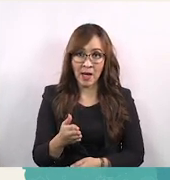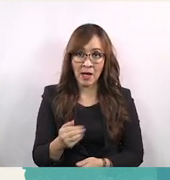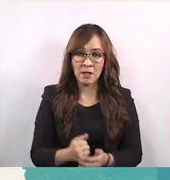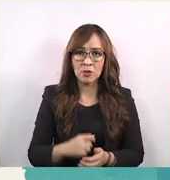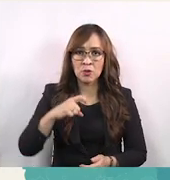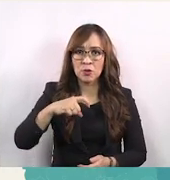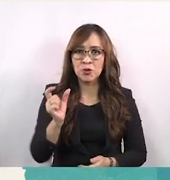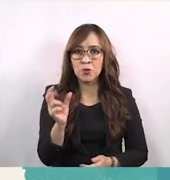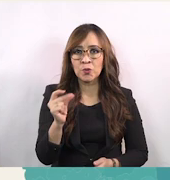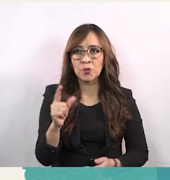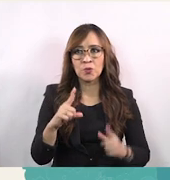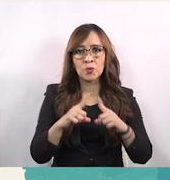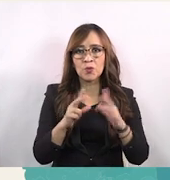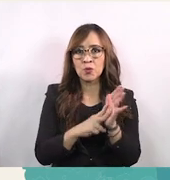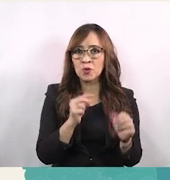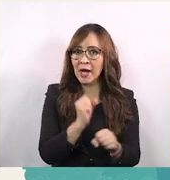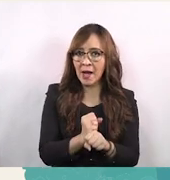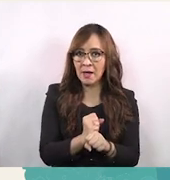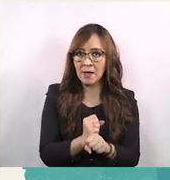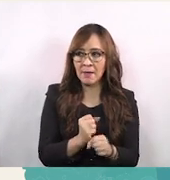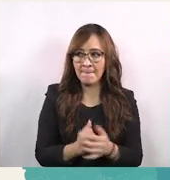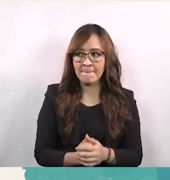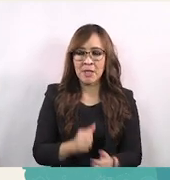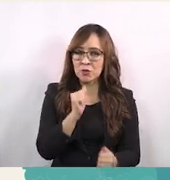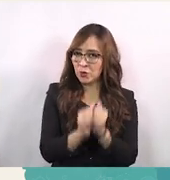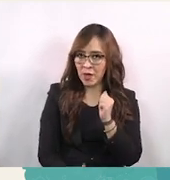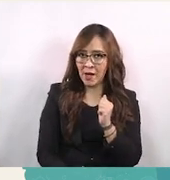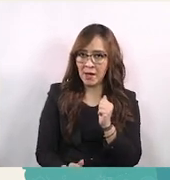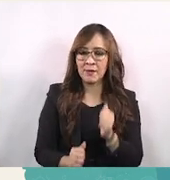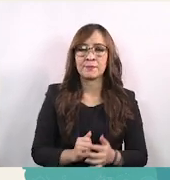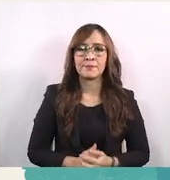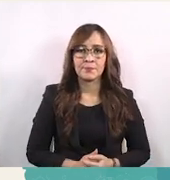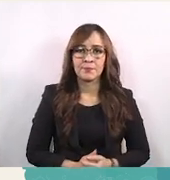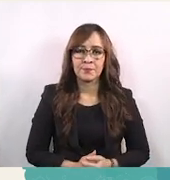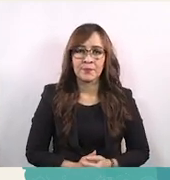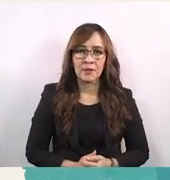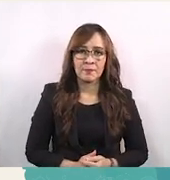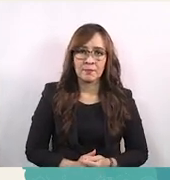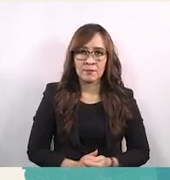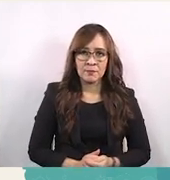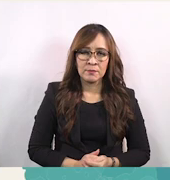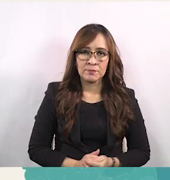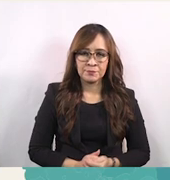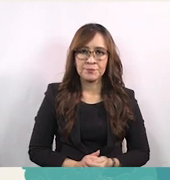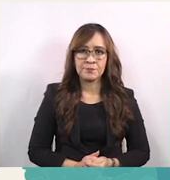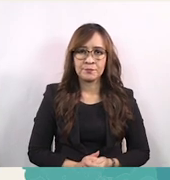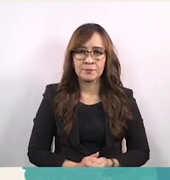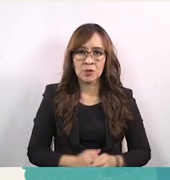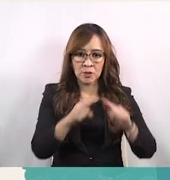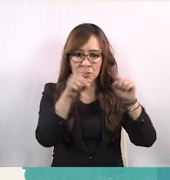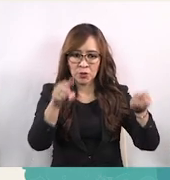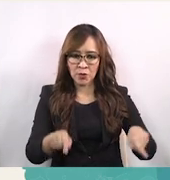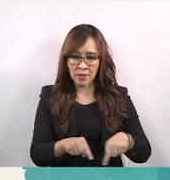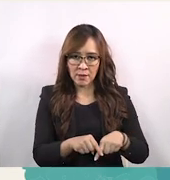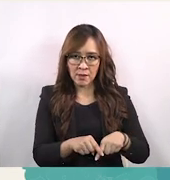Raja berarti bohong Gan Ya kan berarti memanipulasi segala sesuatunya lalu mengirim surat kepada tua-tua dan pemuka-pemuka yang diam Sekota dengan abon